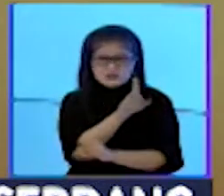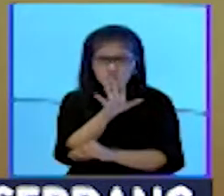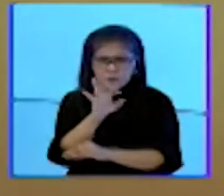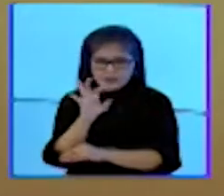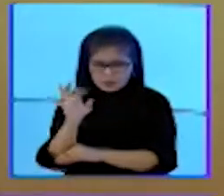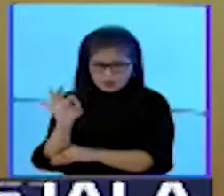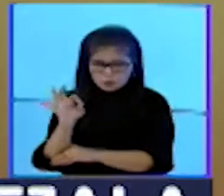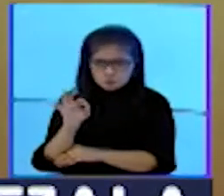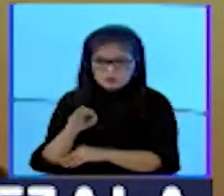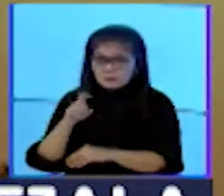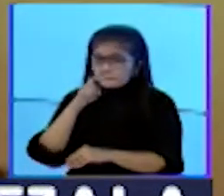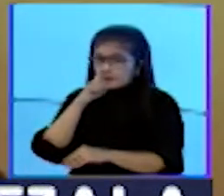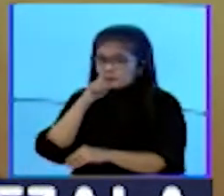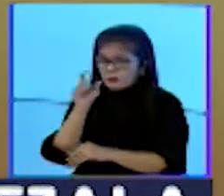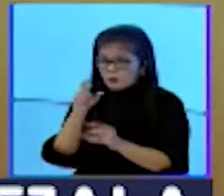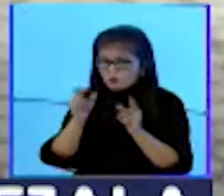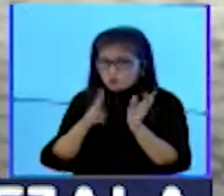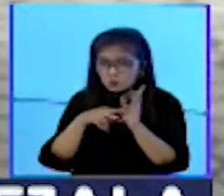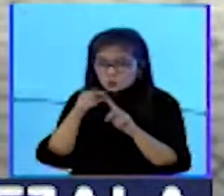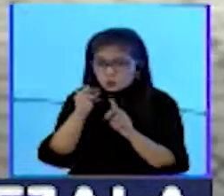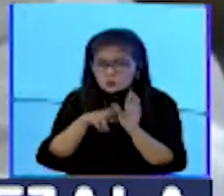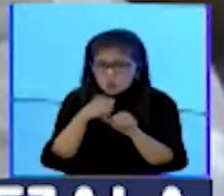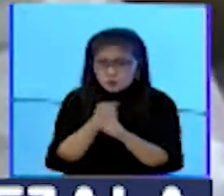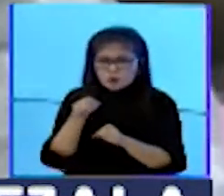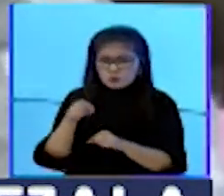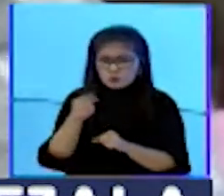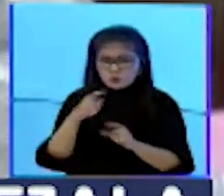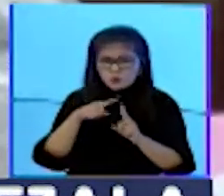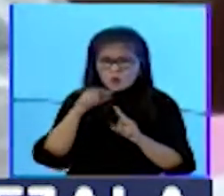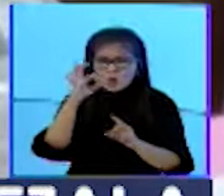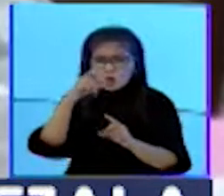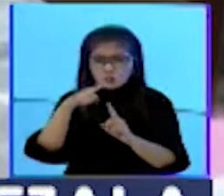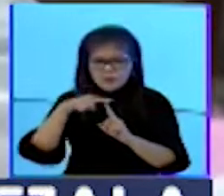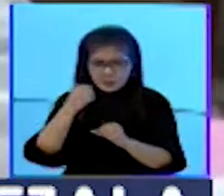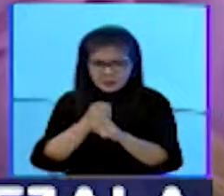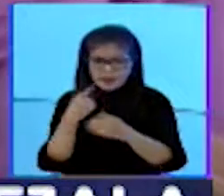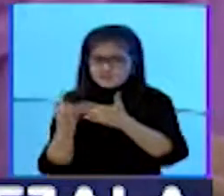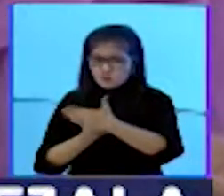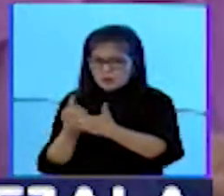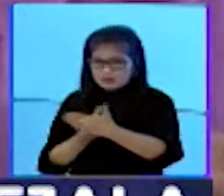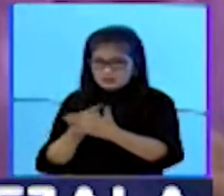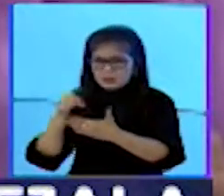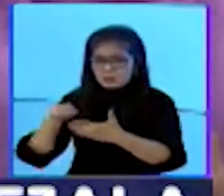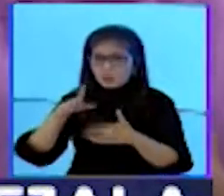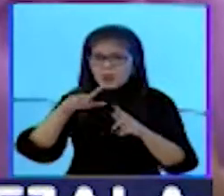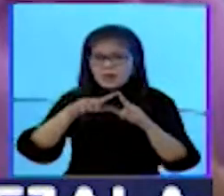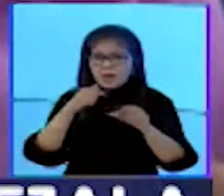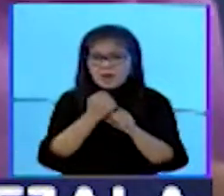Runtung Sitepu menjalani isolasi mandiri di kampung halamannya di Stabat, Langkat, dan dipastikan dalam kondisi